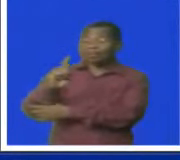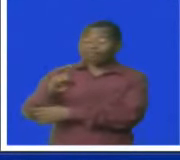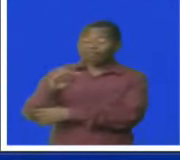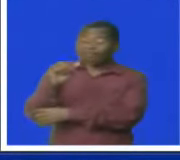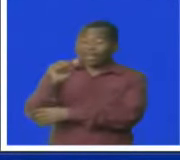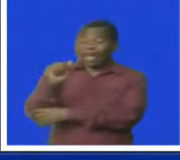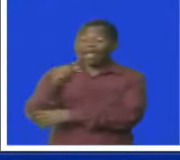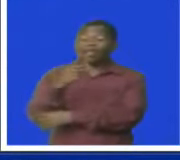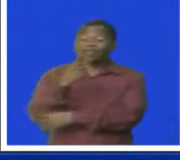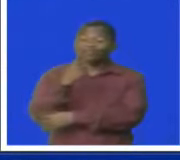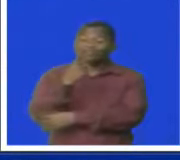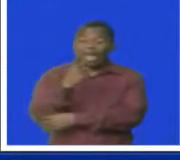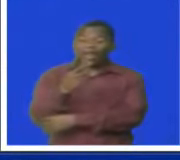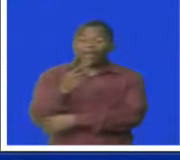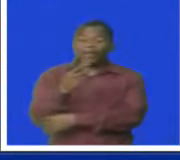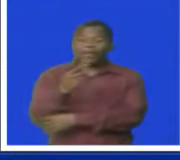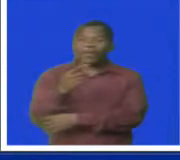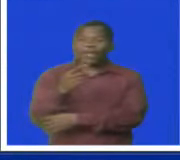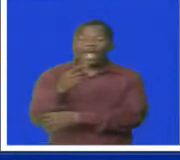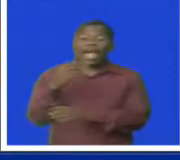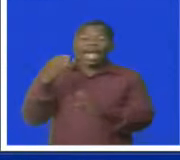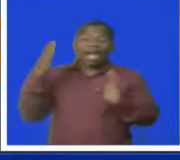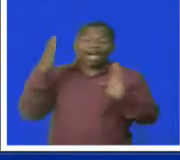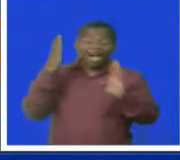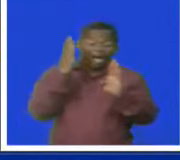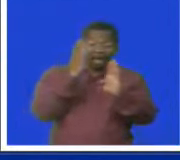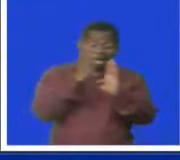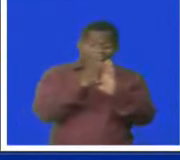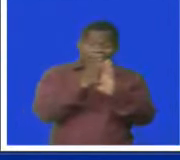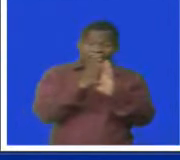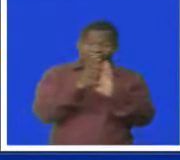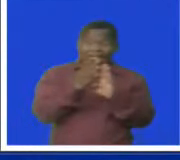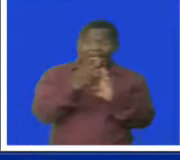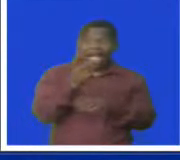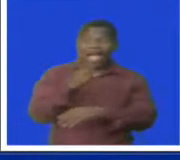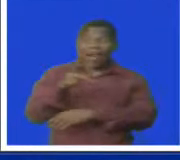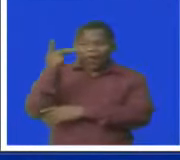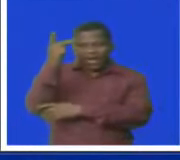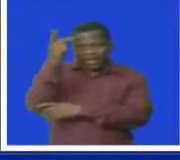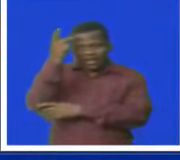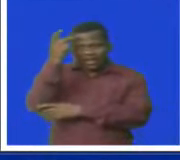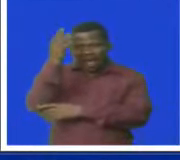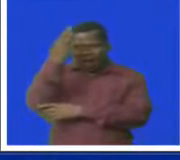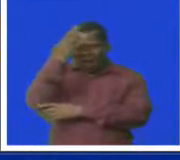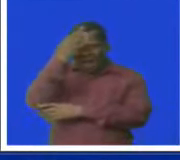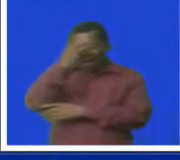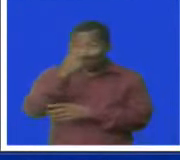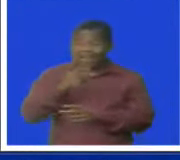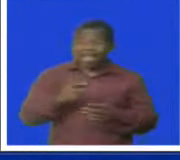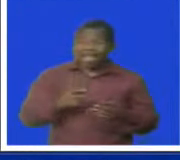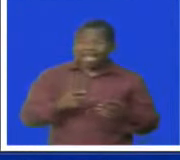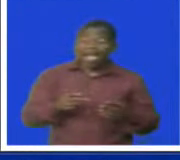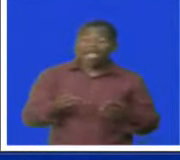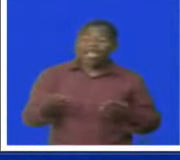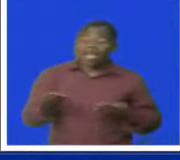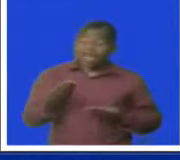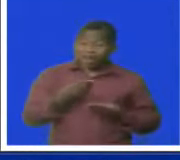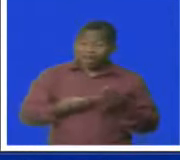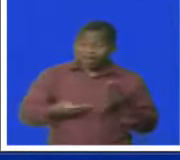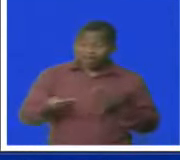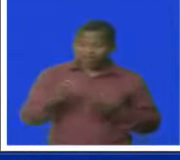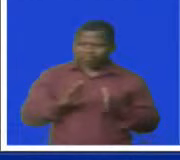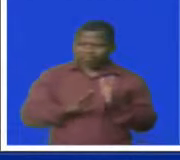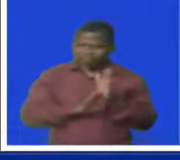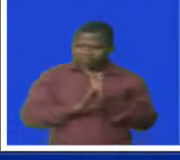Kininza-ke bekakhuluma e-Malkin Square nakuvulwa sitolo lesisha i-Westpac Express. Inzawo